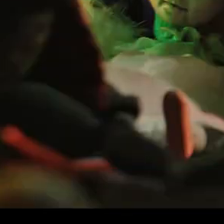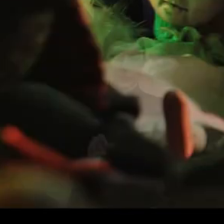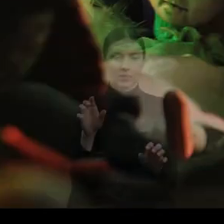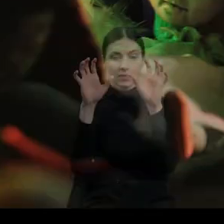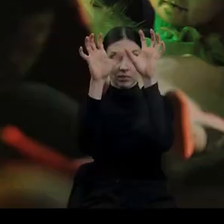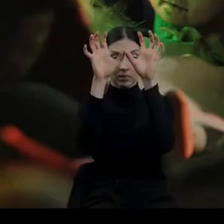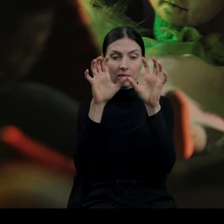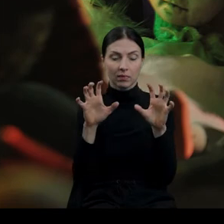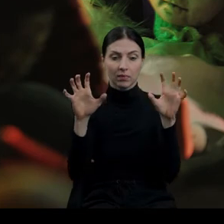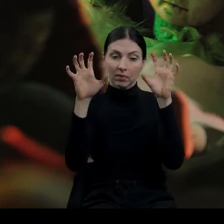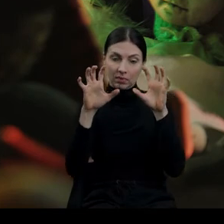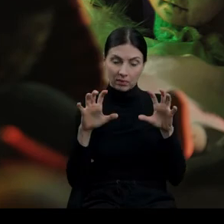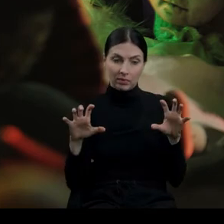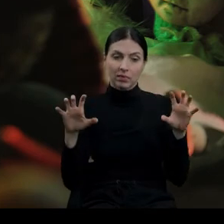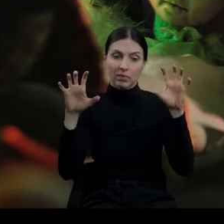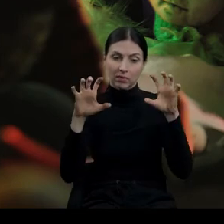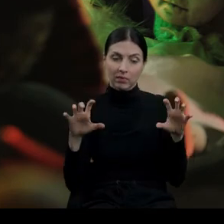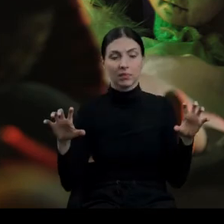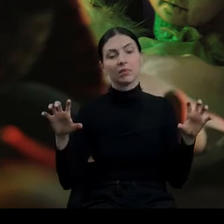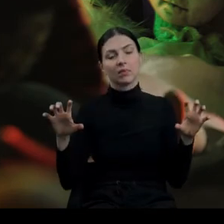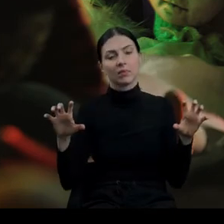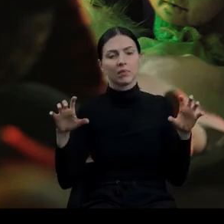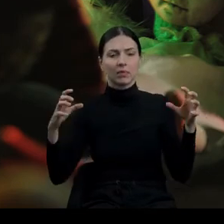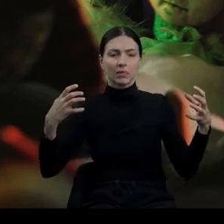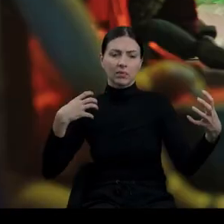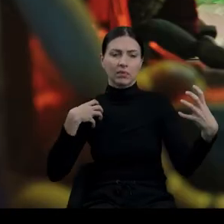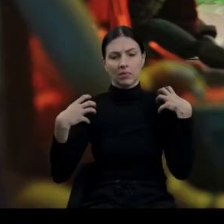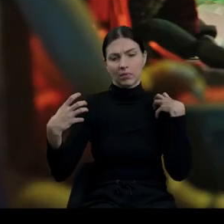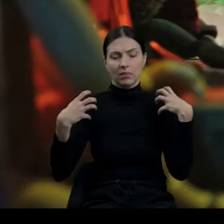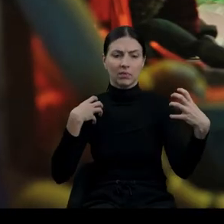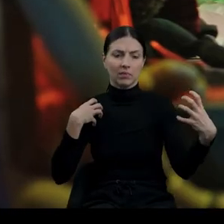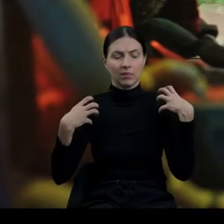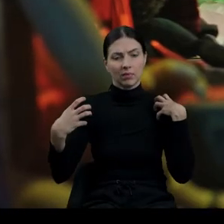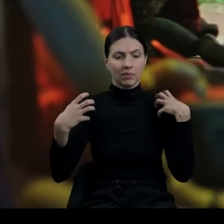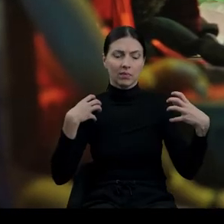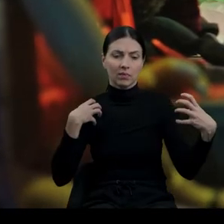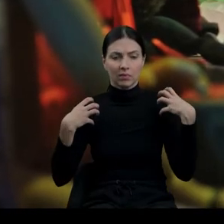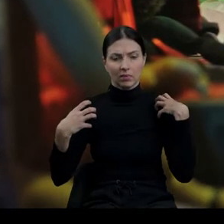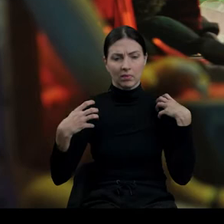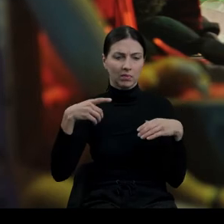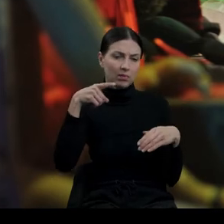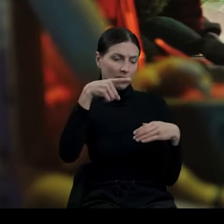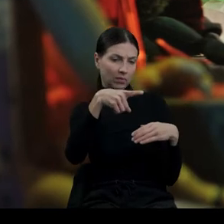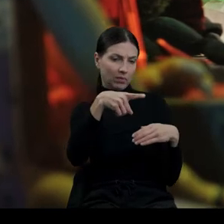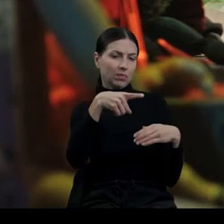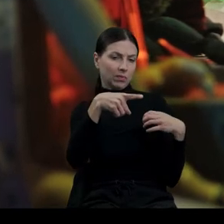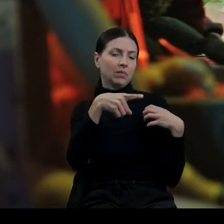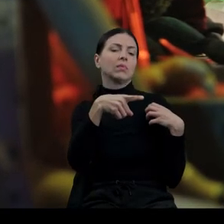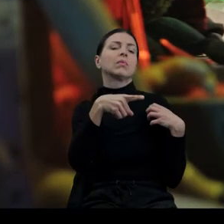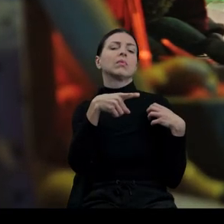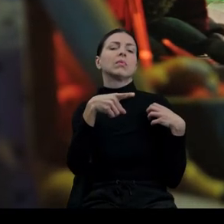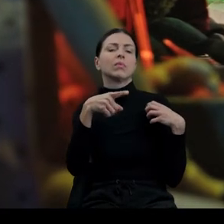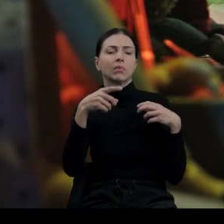To scenografia, czy bardziej nawet ujmując przestrzeń, bo jakoś wolę